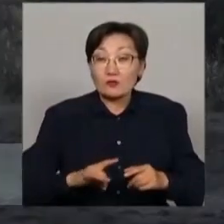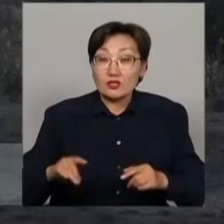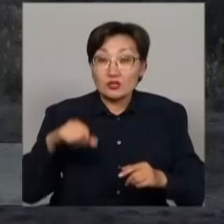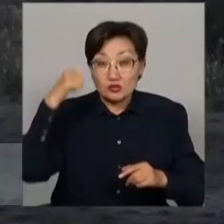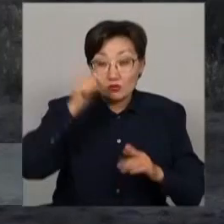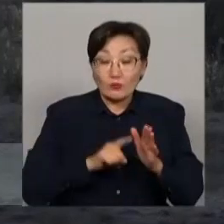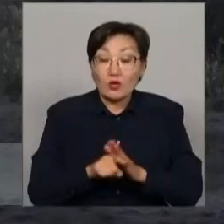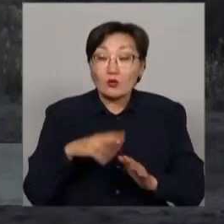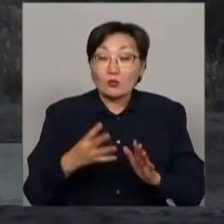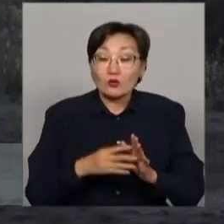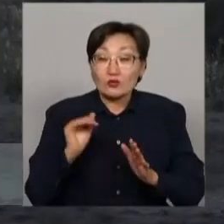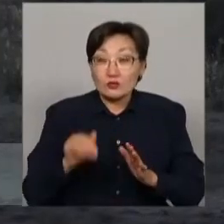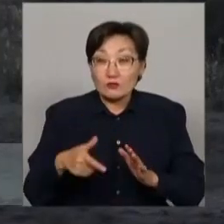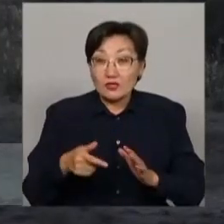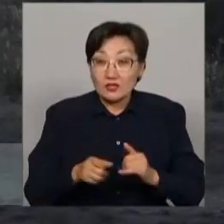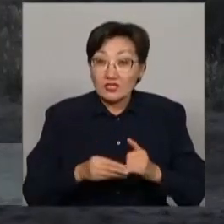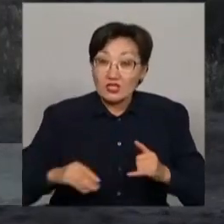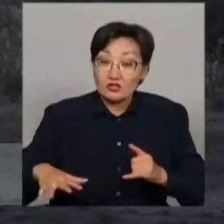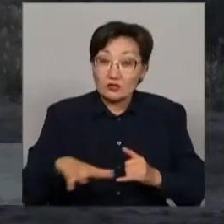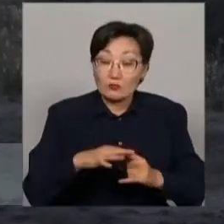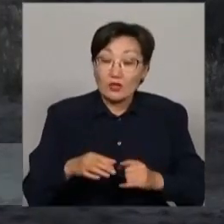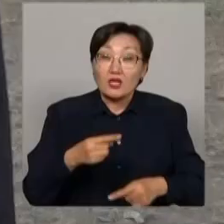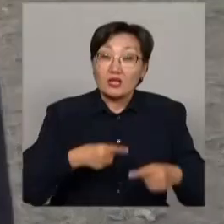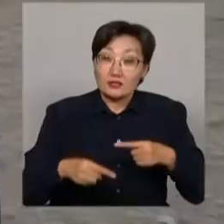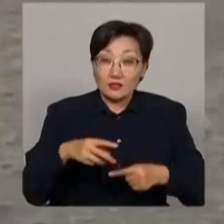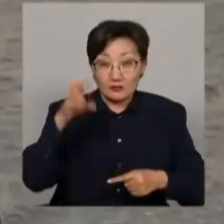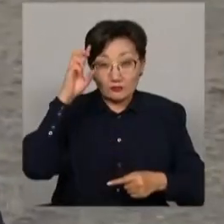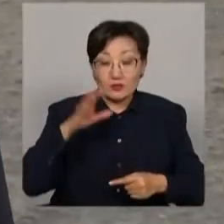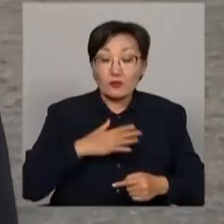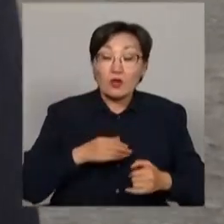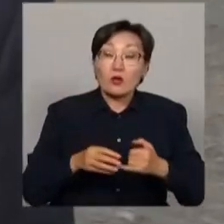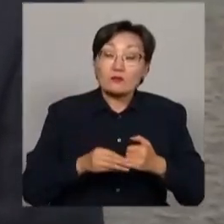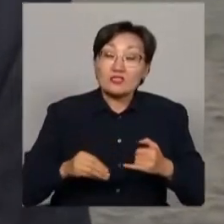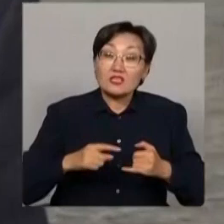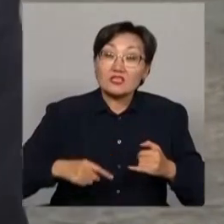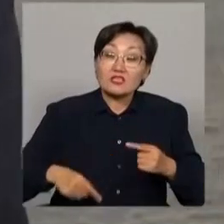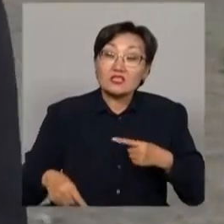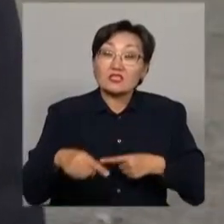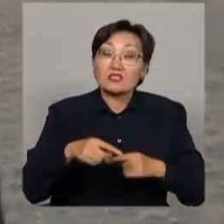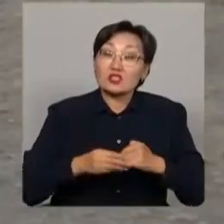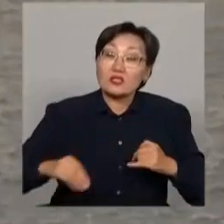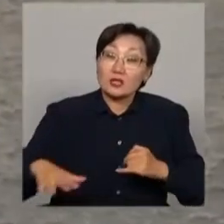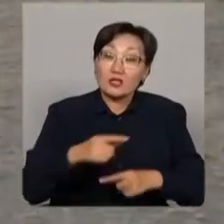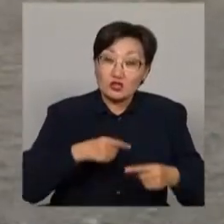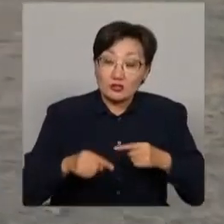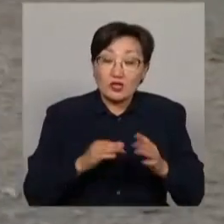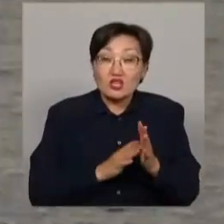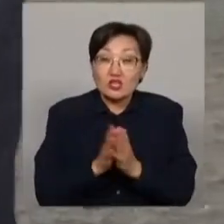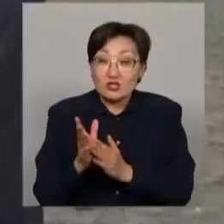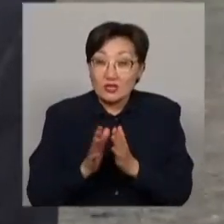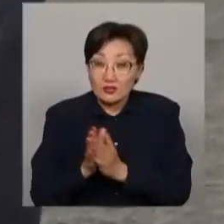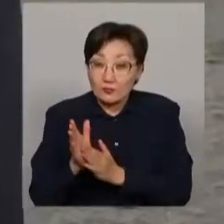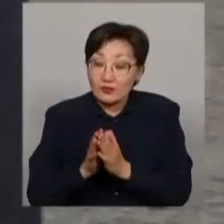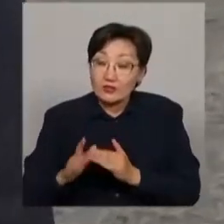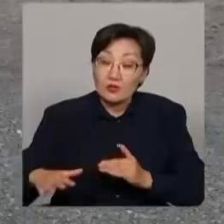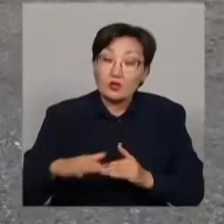бері 19 мың гектарға жуық жер телімі қайтарылған. Негізінен бізде қайтарылып отқан ол жайылым жерлер, бірақ егістіктер де бар,